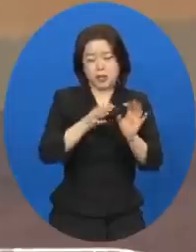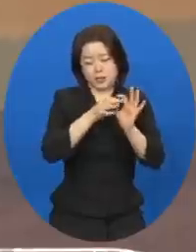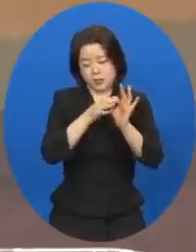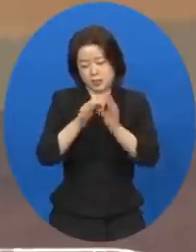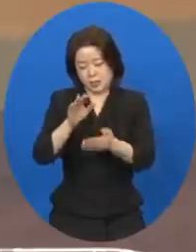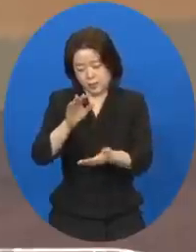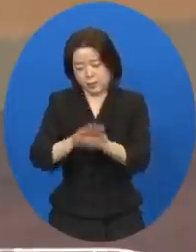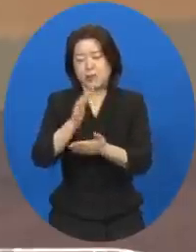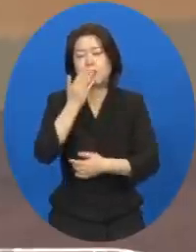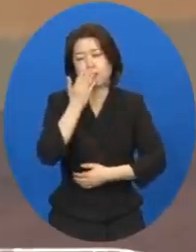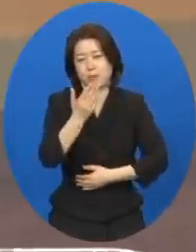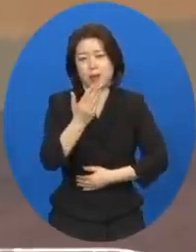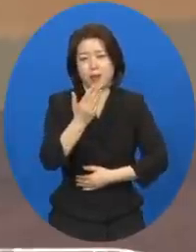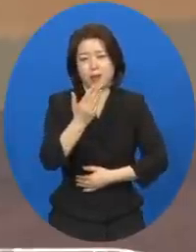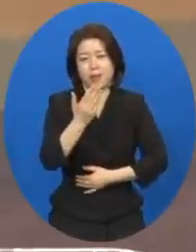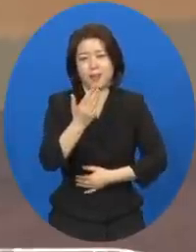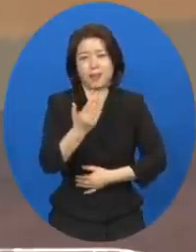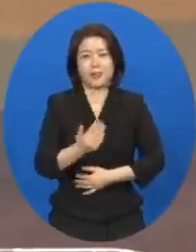뜨겁습니다.